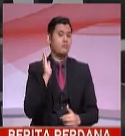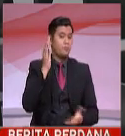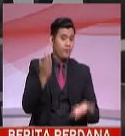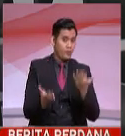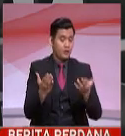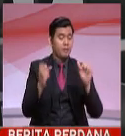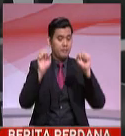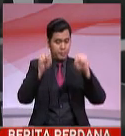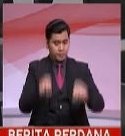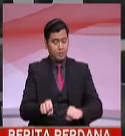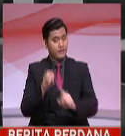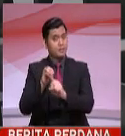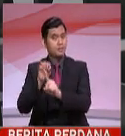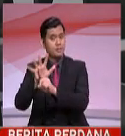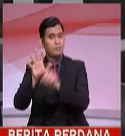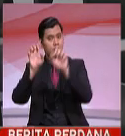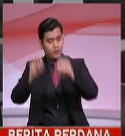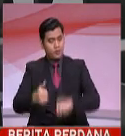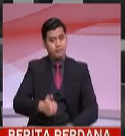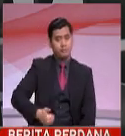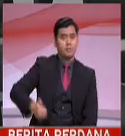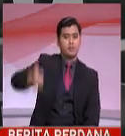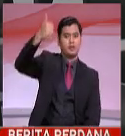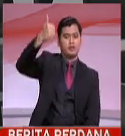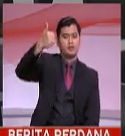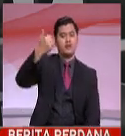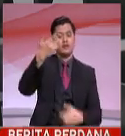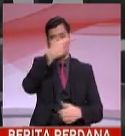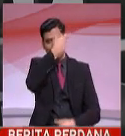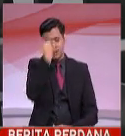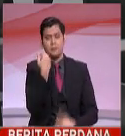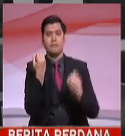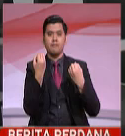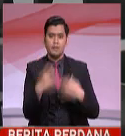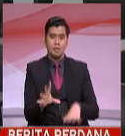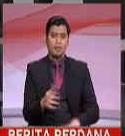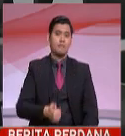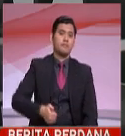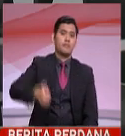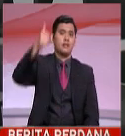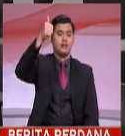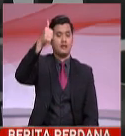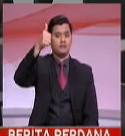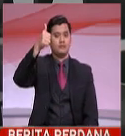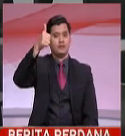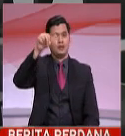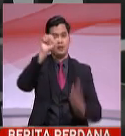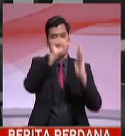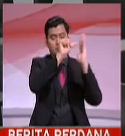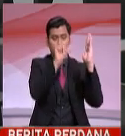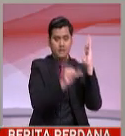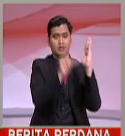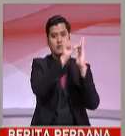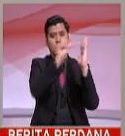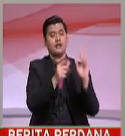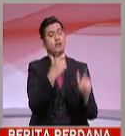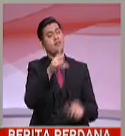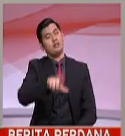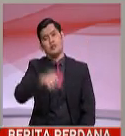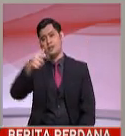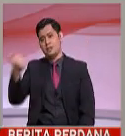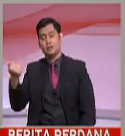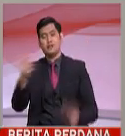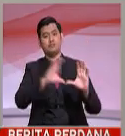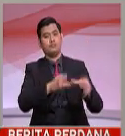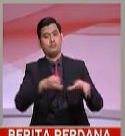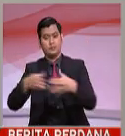potensi sebab beliau dah pernah menang beberapa acara berlainan kategori lah. Untuk